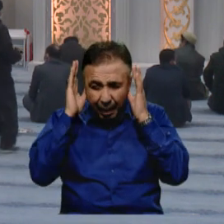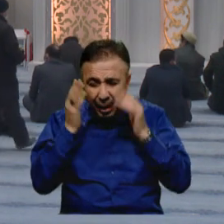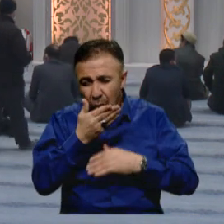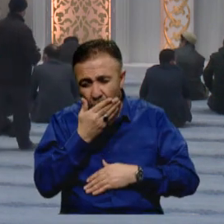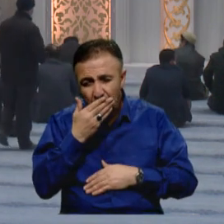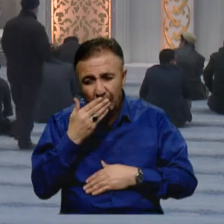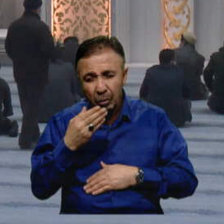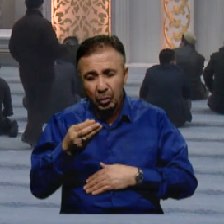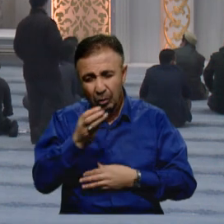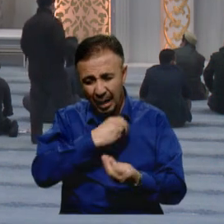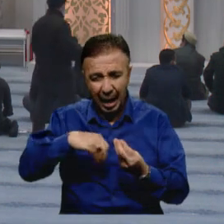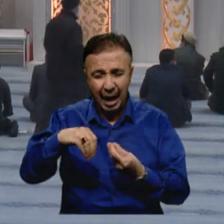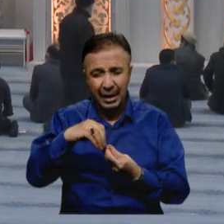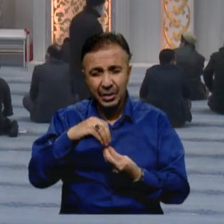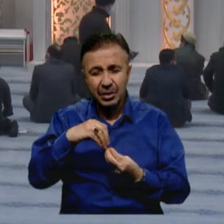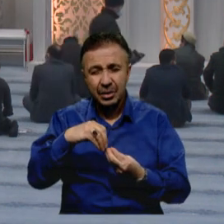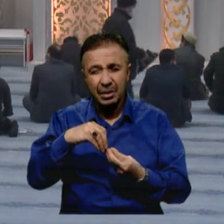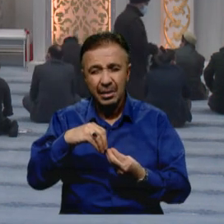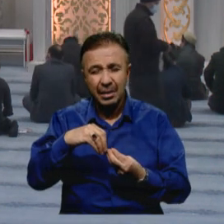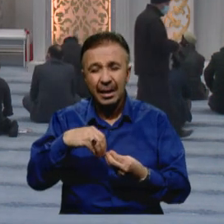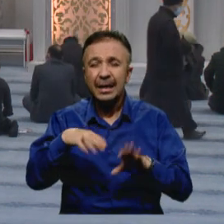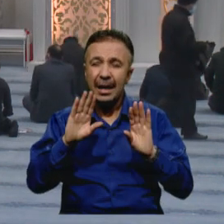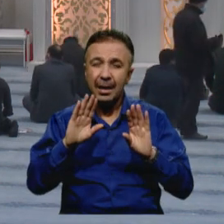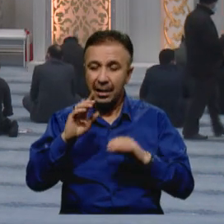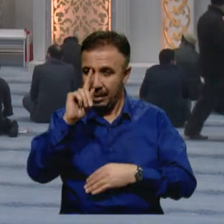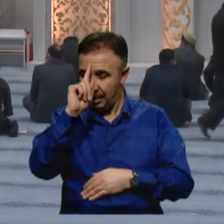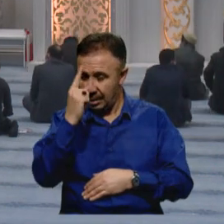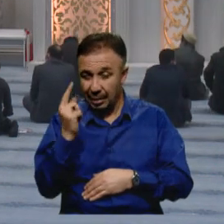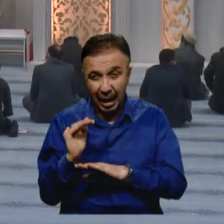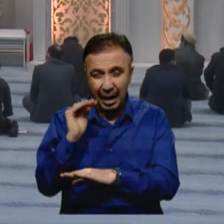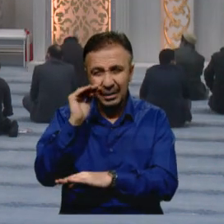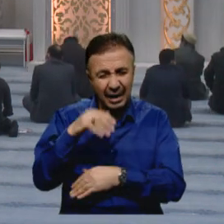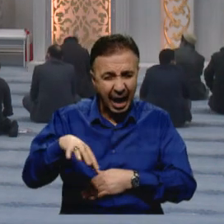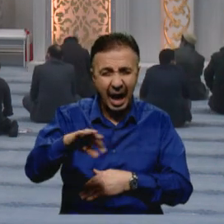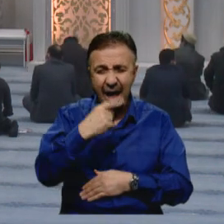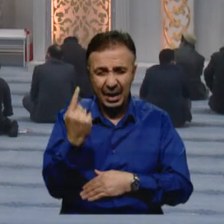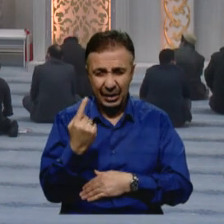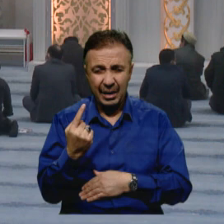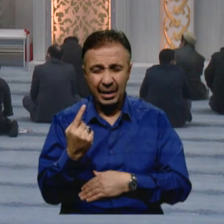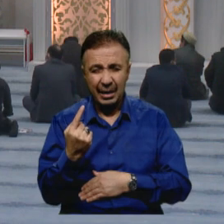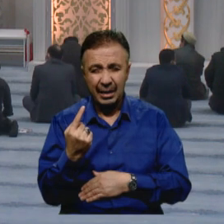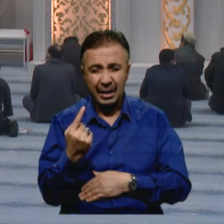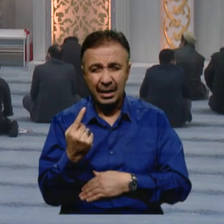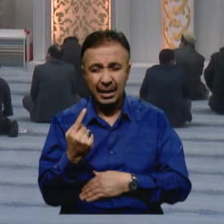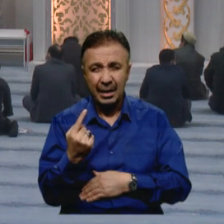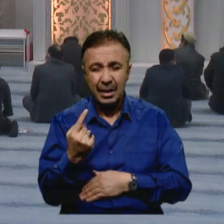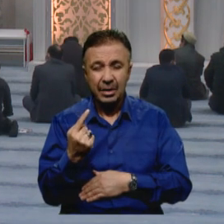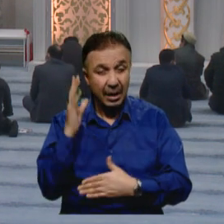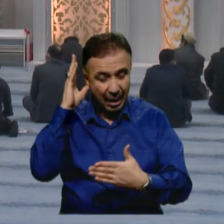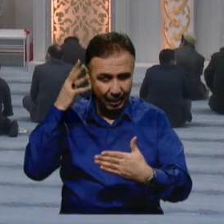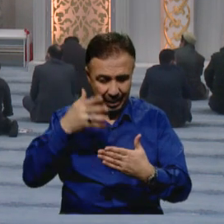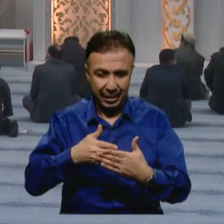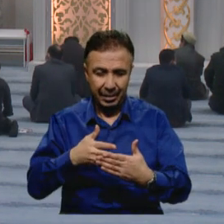değil. Bizim hayatımızın bütün alanları ibadet ve kulluk alanıdır. Allah rızası için yaptığımız her